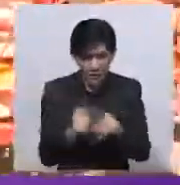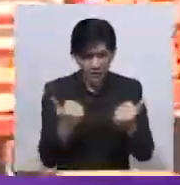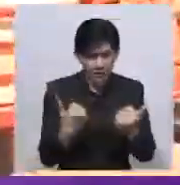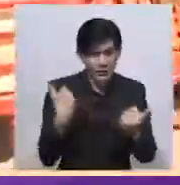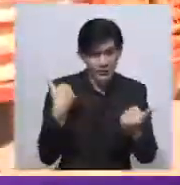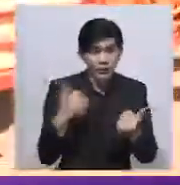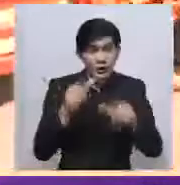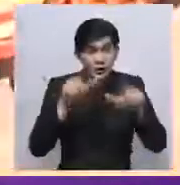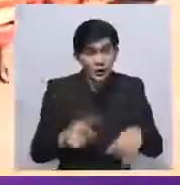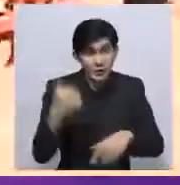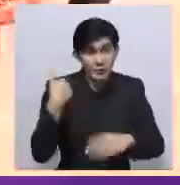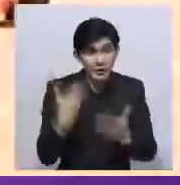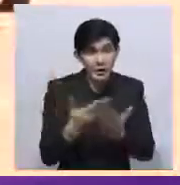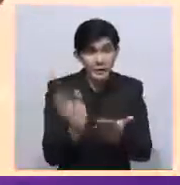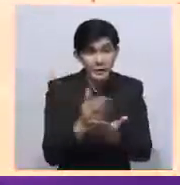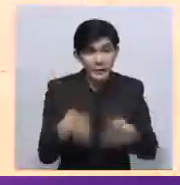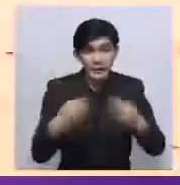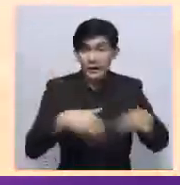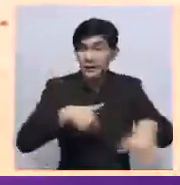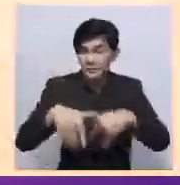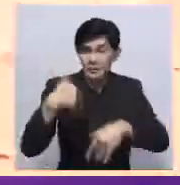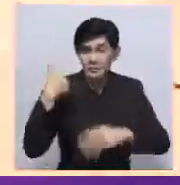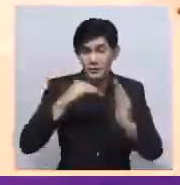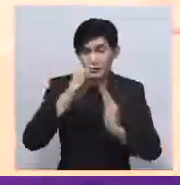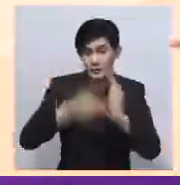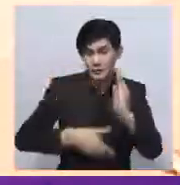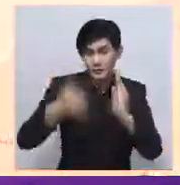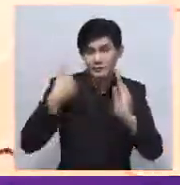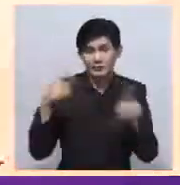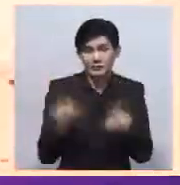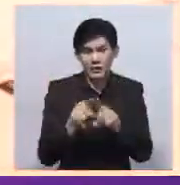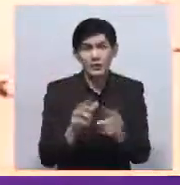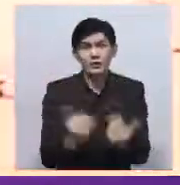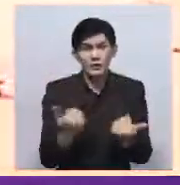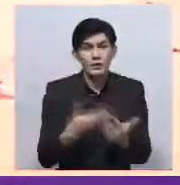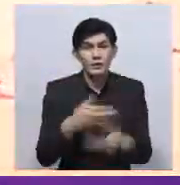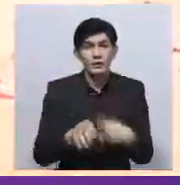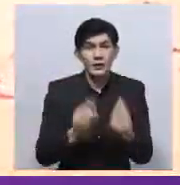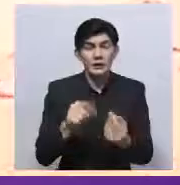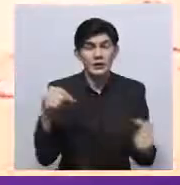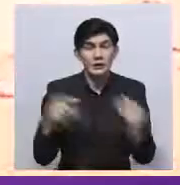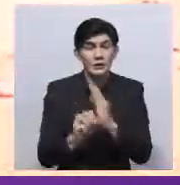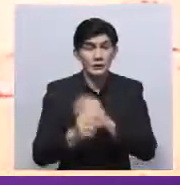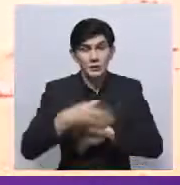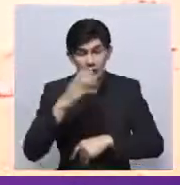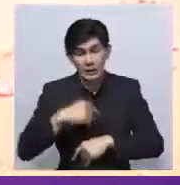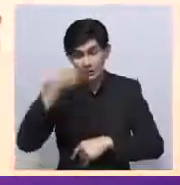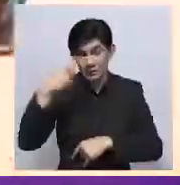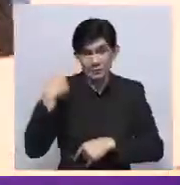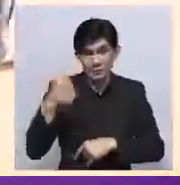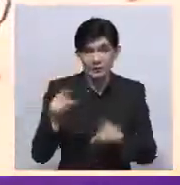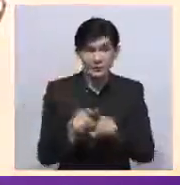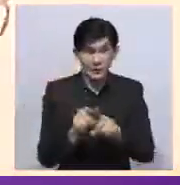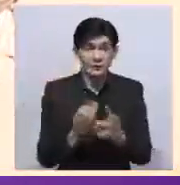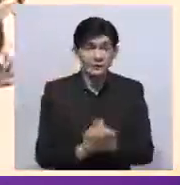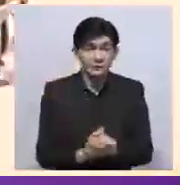คือการกระจายรายได้สู่ชุมชนตลอดแนวชายแดนรวมถึงระบบเศรษฐกิจของจังหวัดสระแก้วและประเทศไทย ถ้